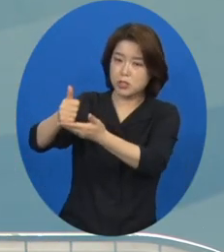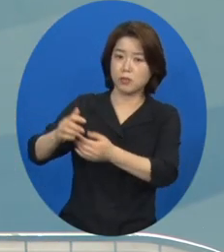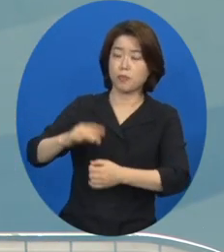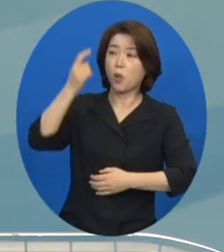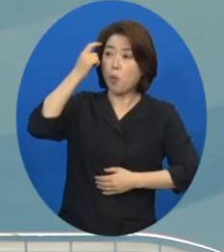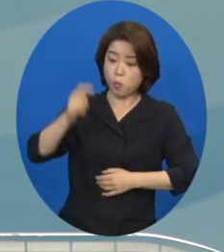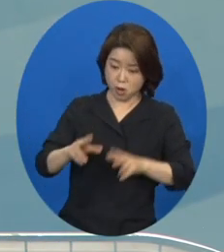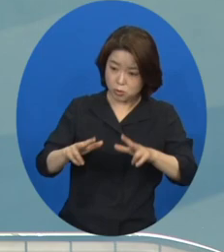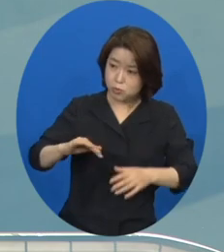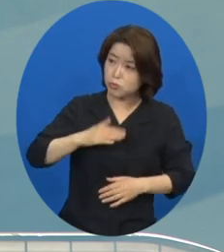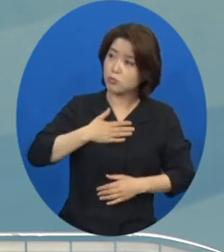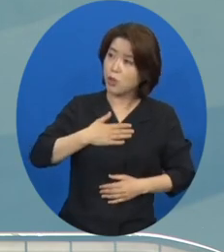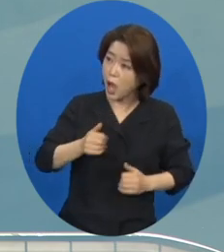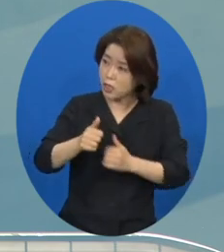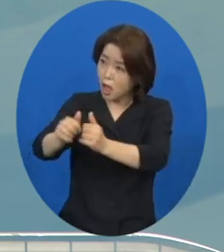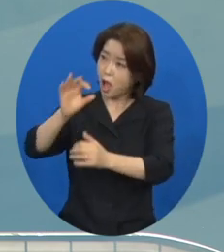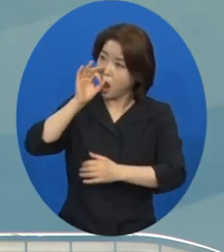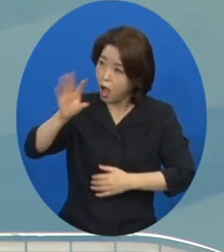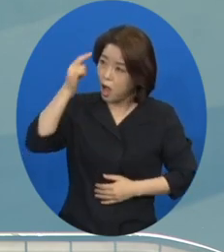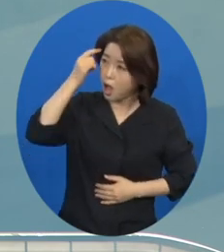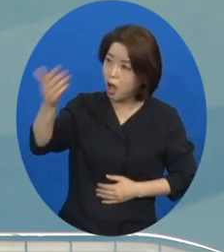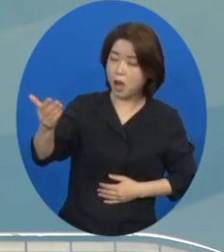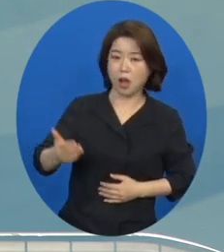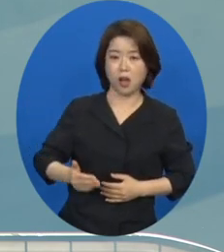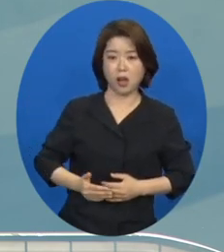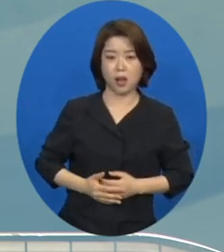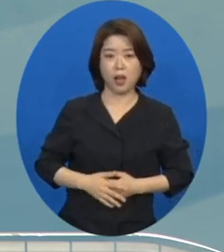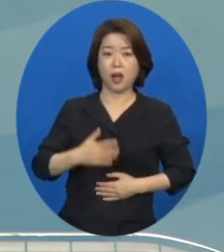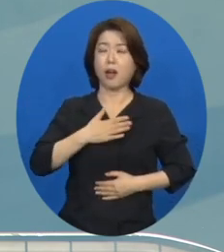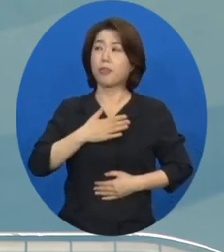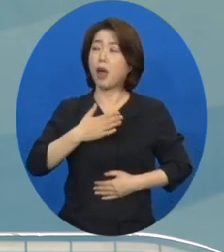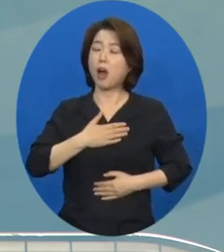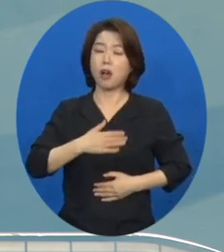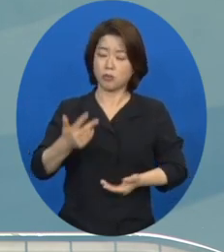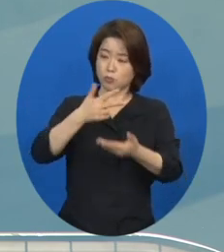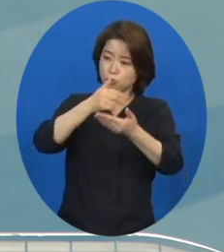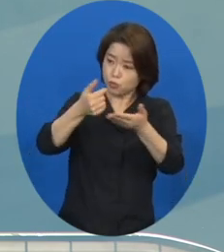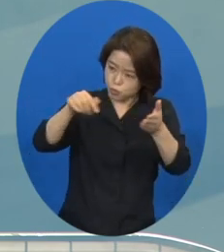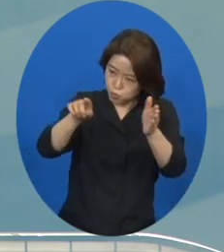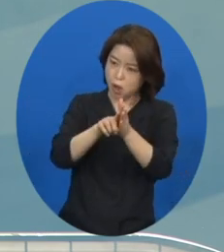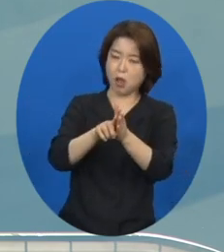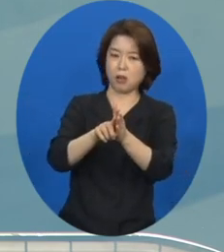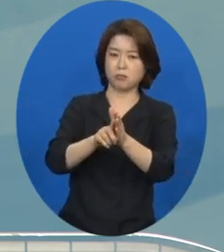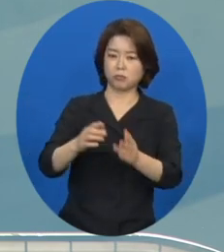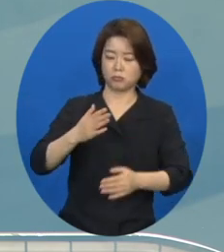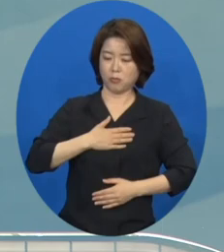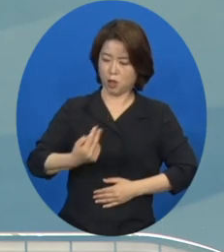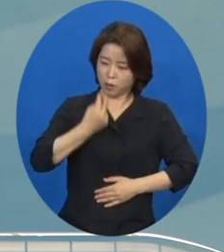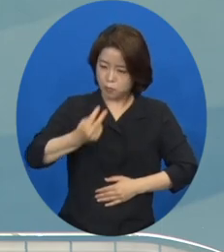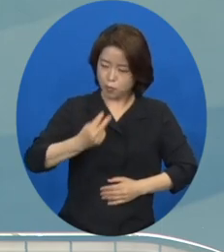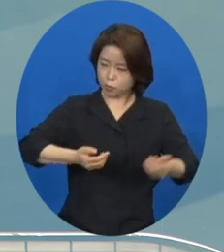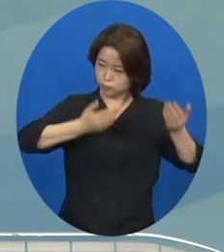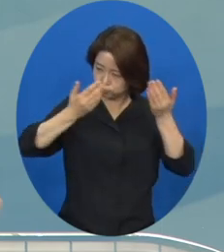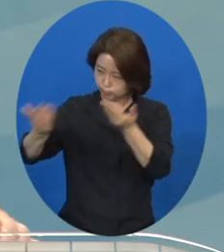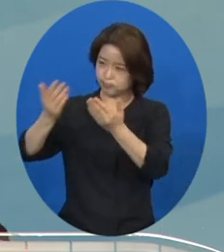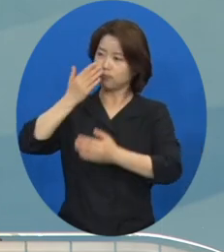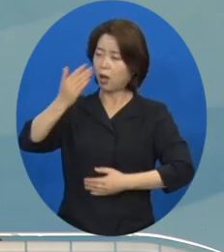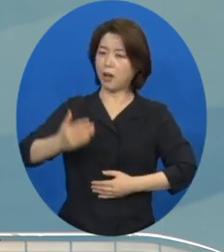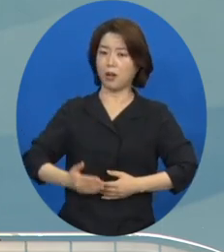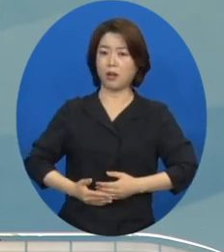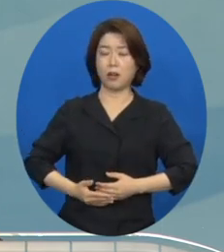왜 지금은 내가 따라갈 수 없습니까? 나는 주님을 위해서는 내 목숨이라도